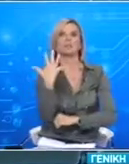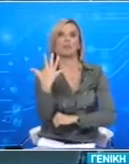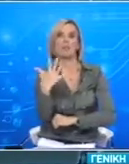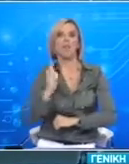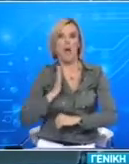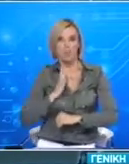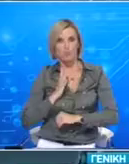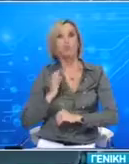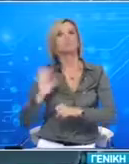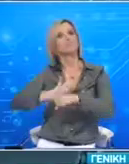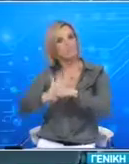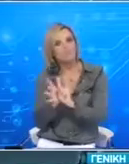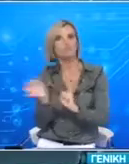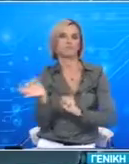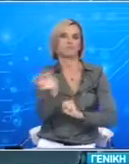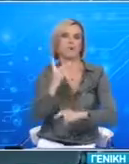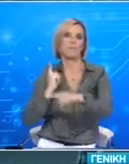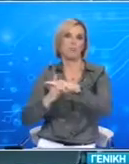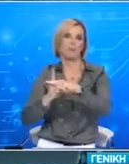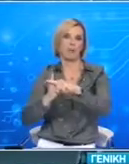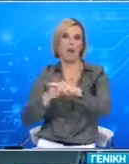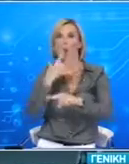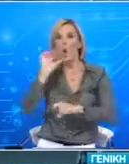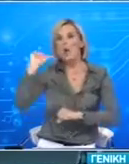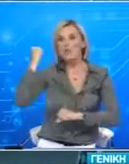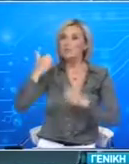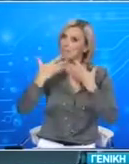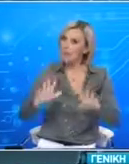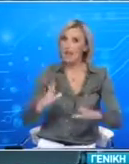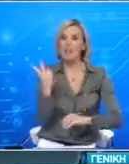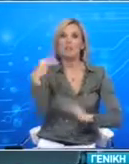COVID-19, μετά τη διενέργεια 2.000 τεστ από τον ΕΟΔΗ.